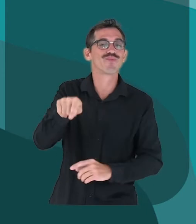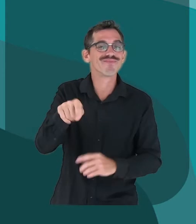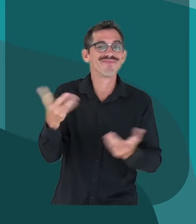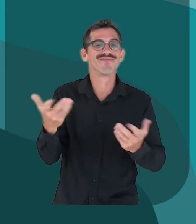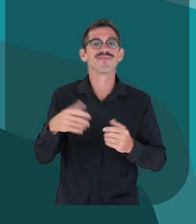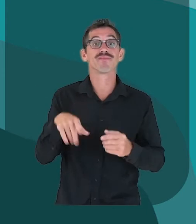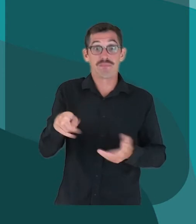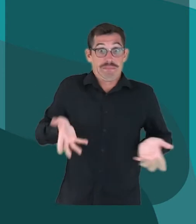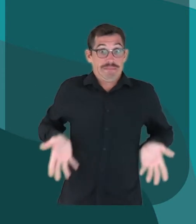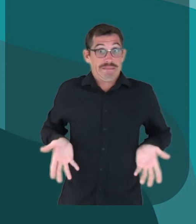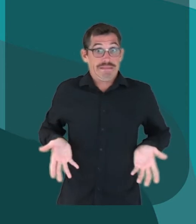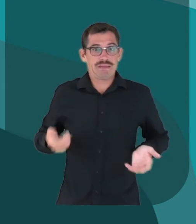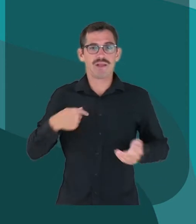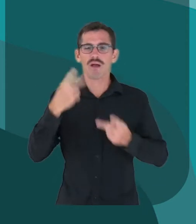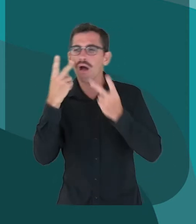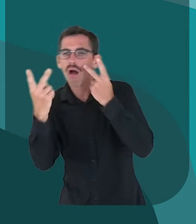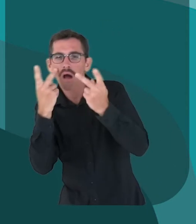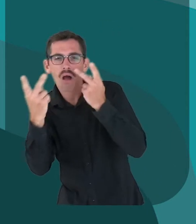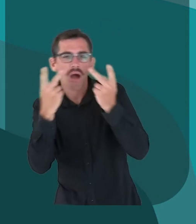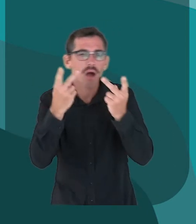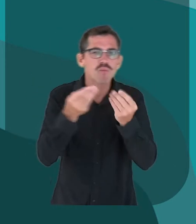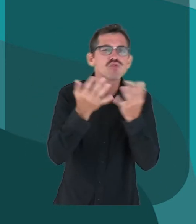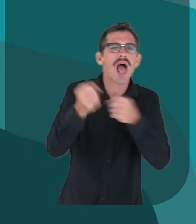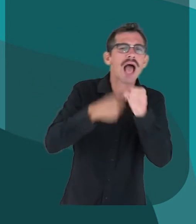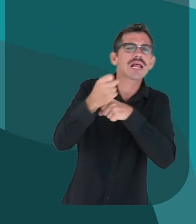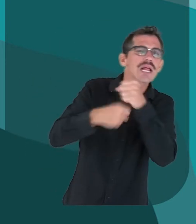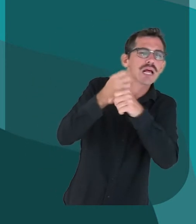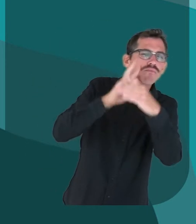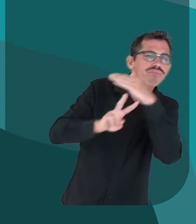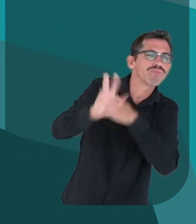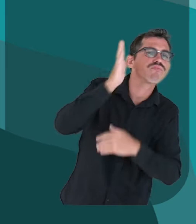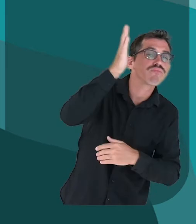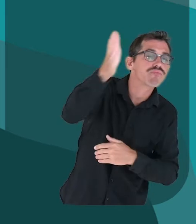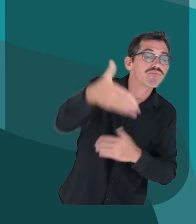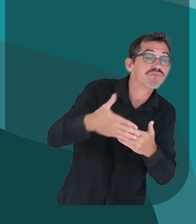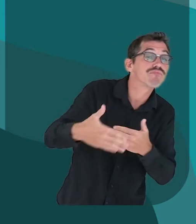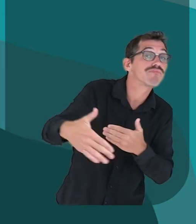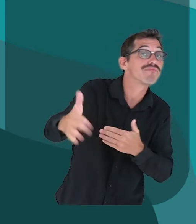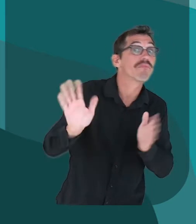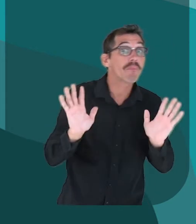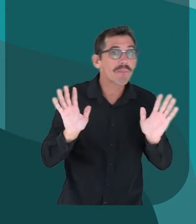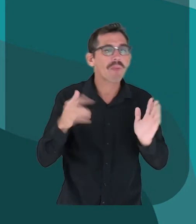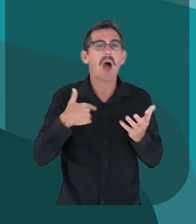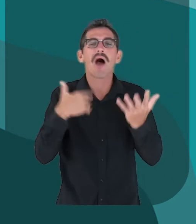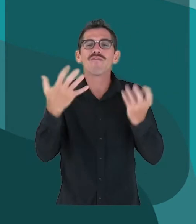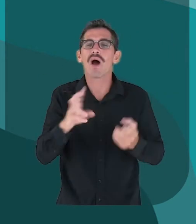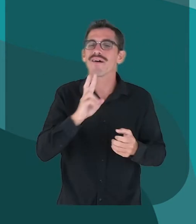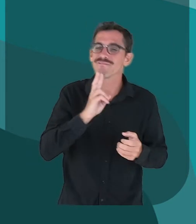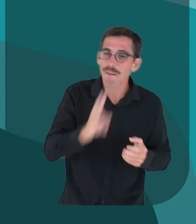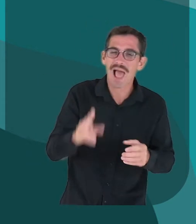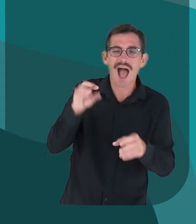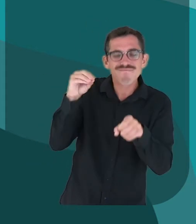ce milieu-là, mais dans l'actualité des choses, quand je me perçois plusieurs années dans le futur, je